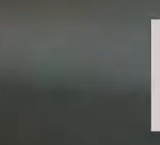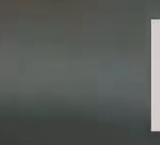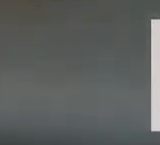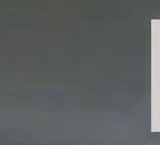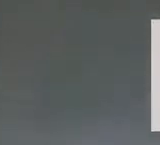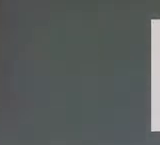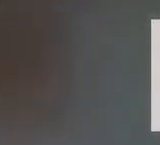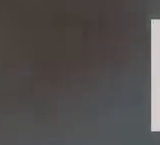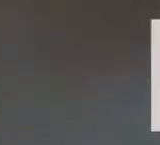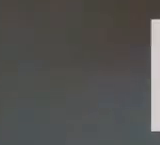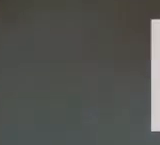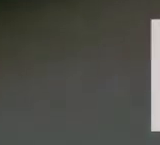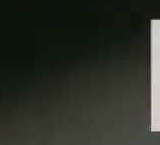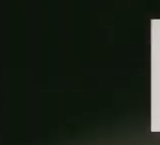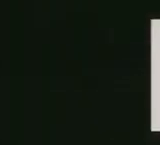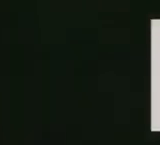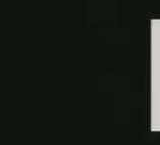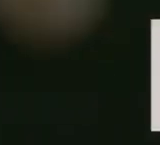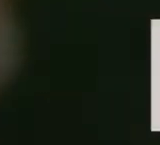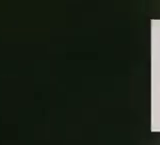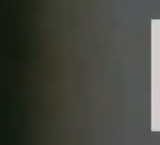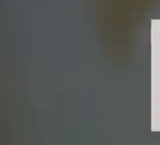Sounded like the truth,